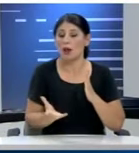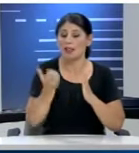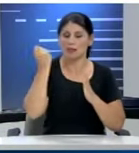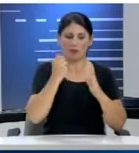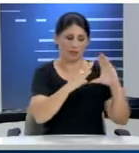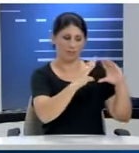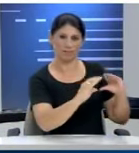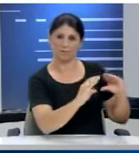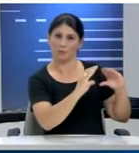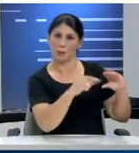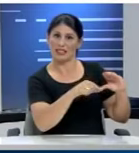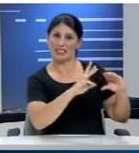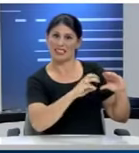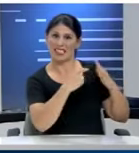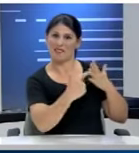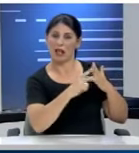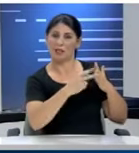εξασφάλιση των 37 δισεκατομμυρίων.